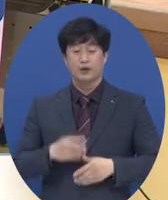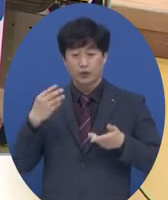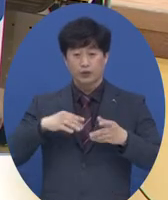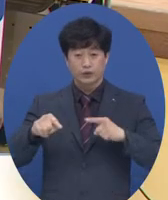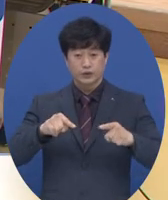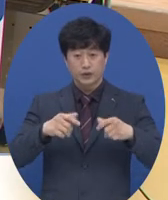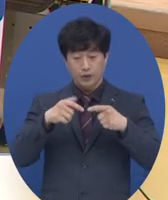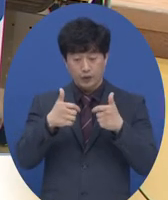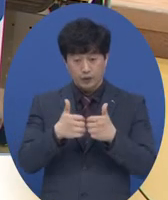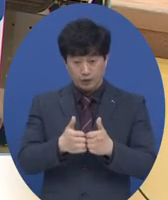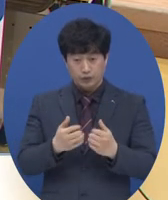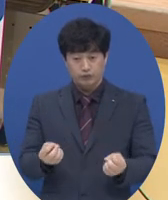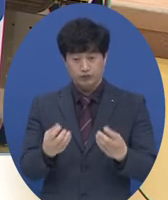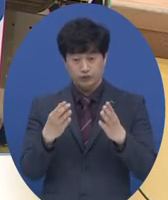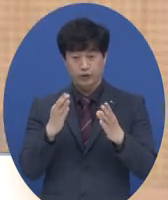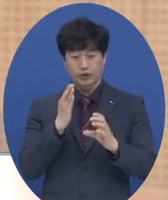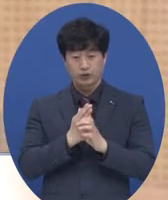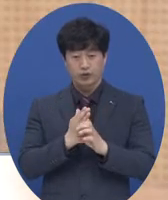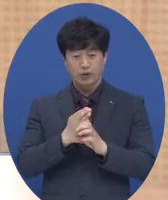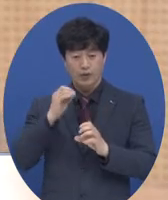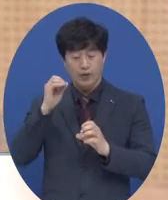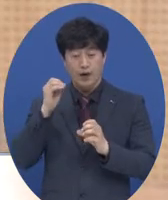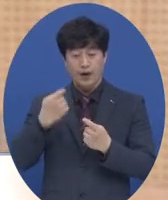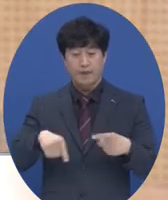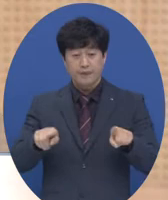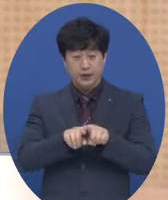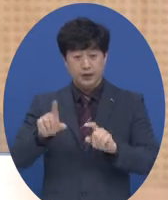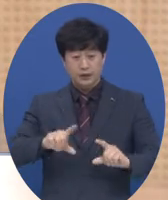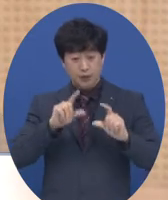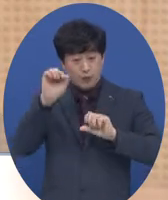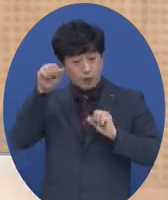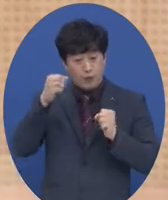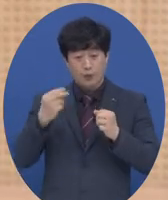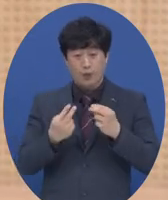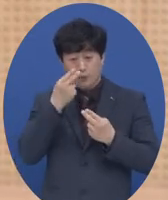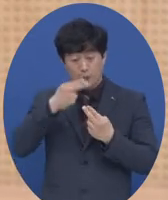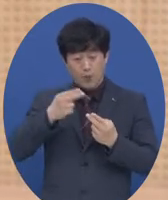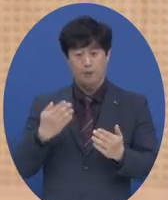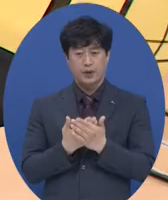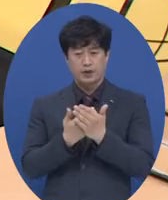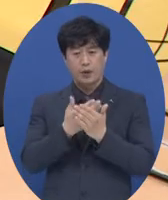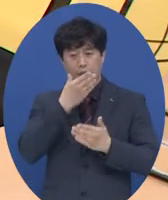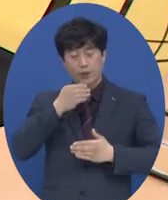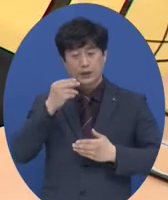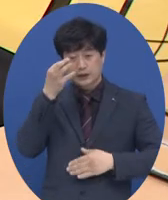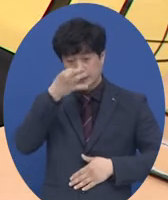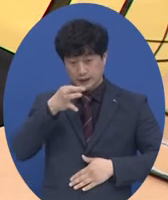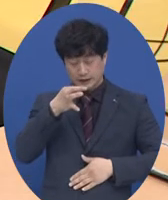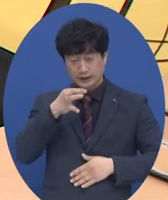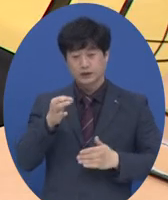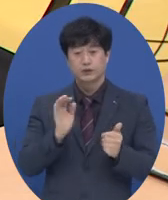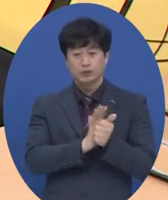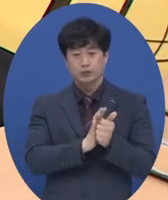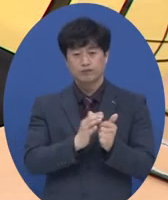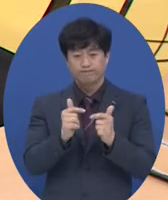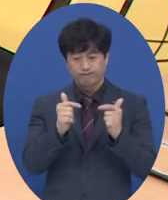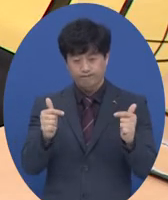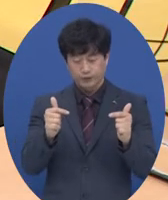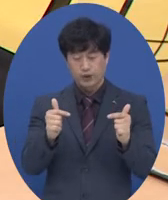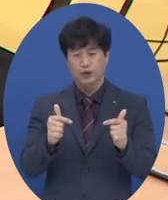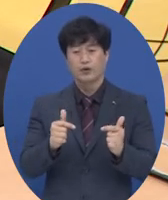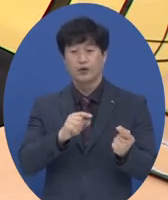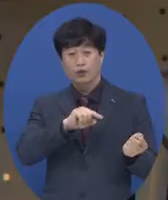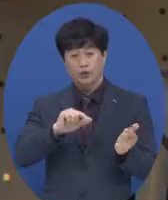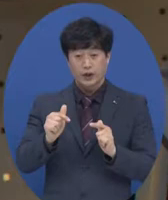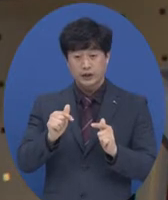경기도 정책토론 대축제 중 반려동물 보험 활성화와 복지 혜택 지원 방안에 대한 토론회로 반려동물 복지 증진의